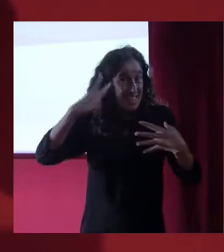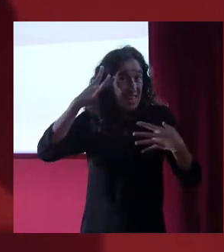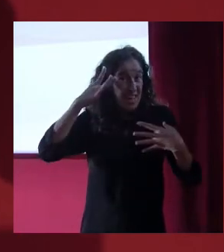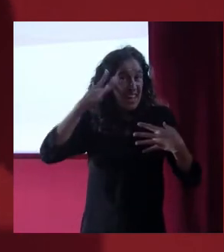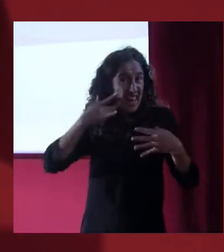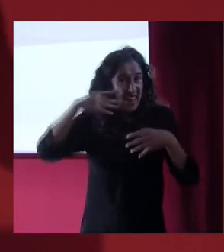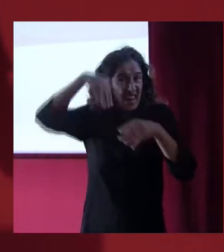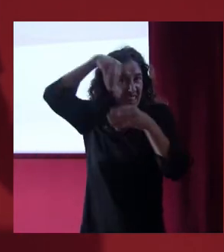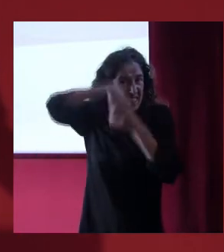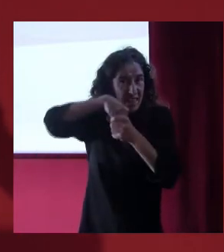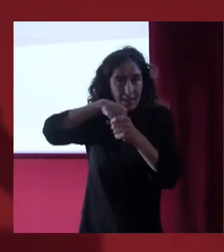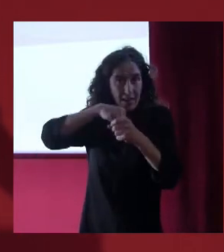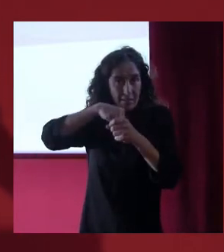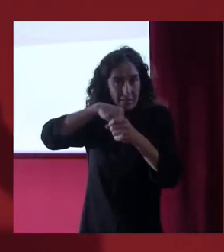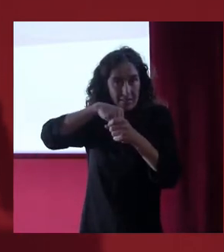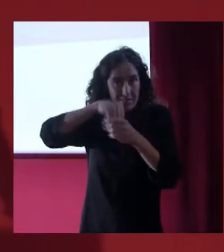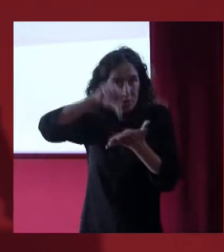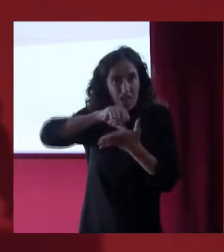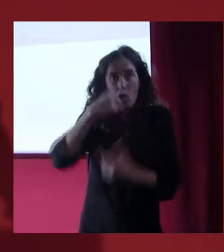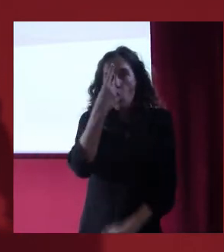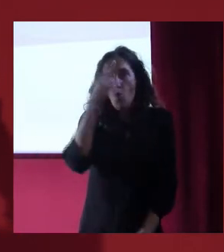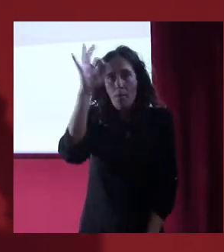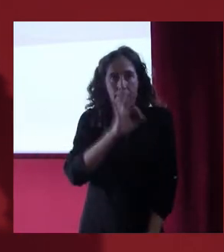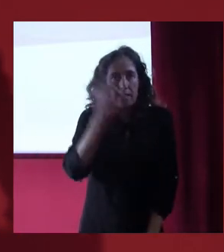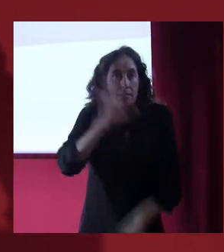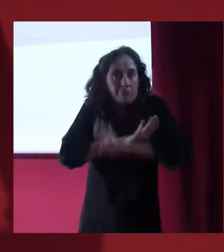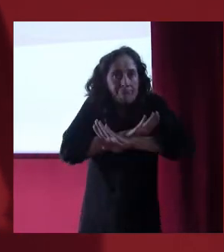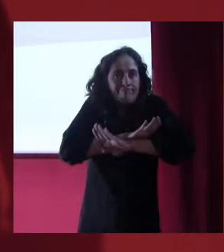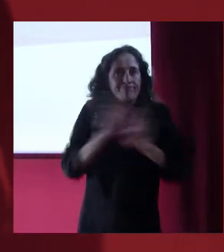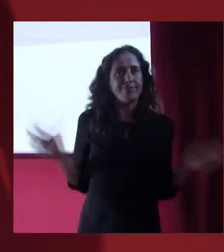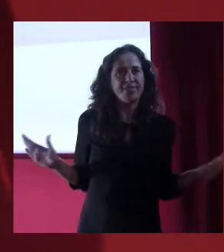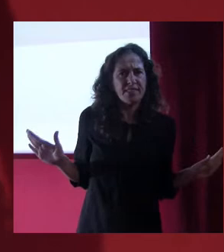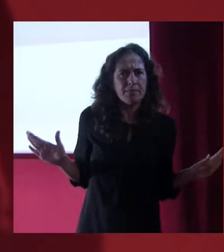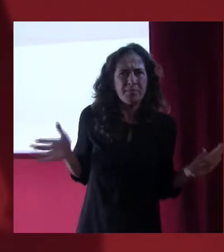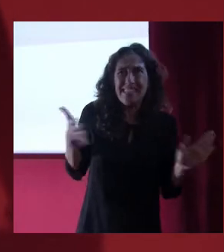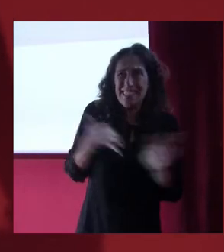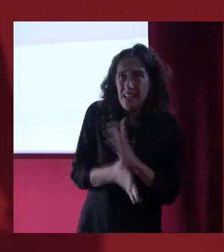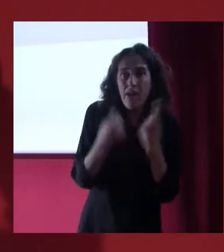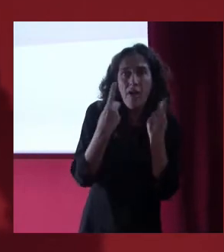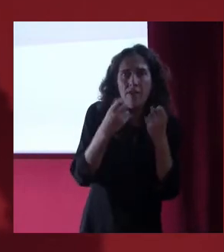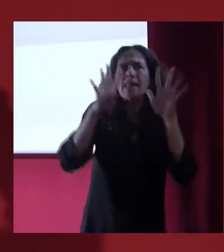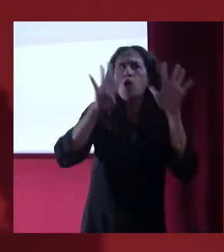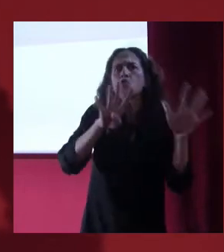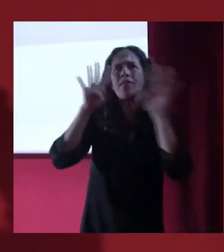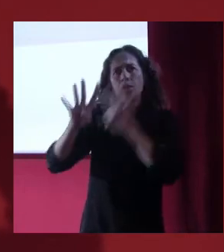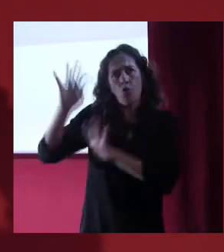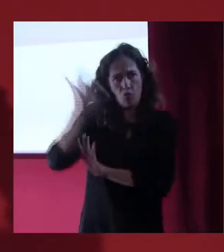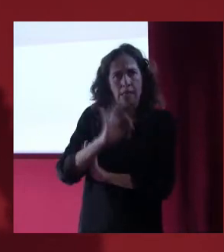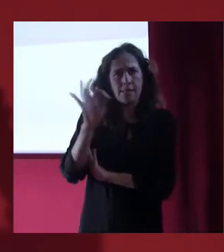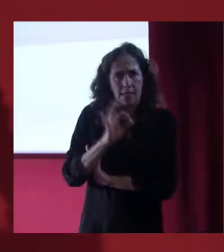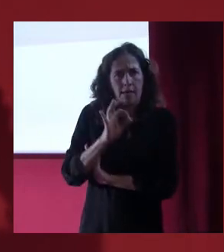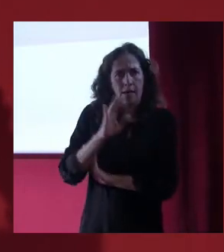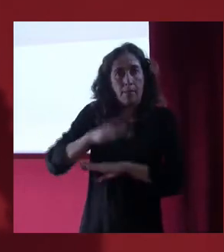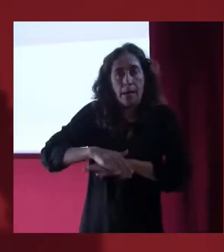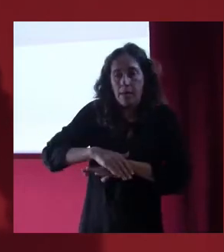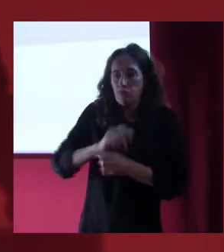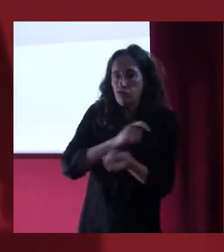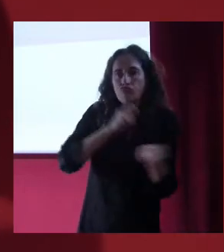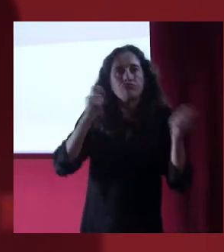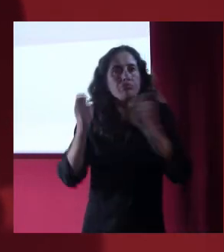mateixa ciutat, només l'1%. Això vol dir que ens falta el 99% per ser una